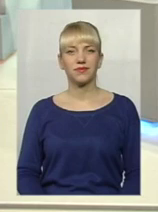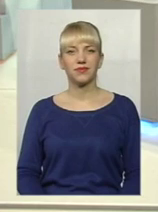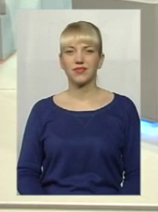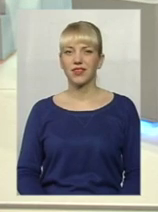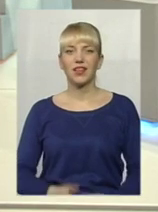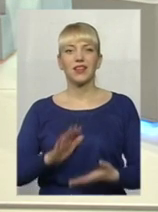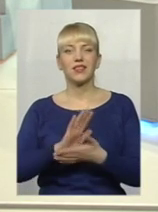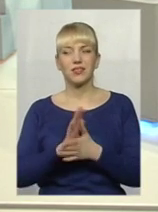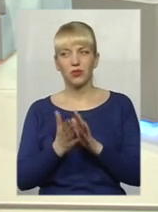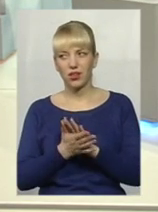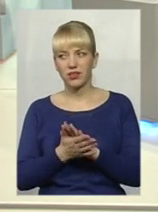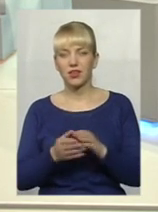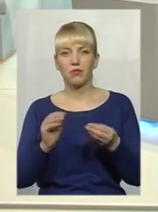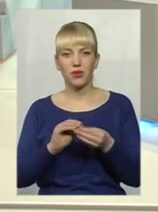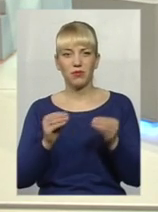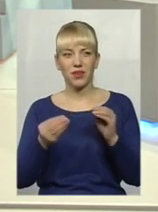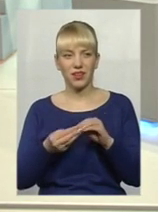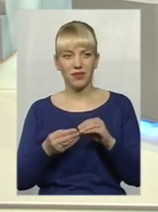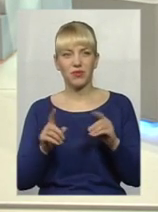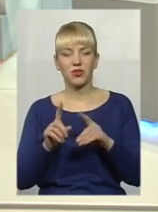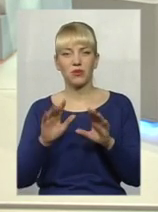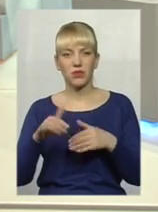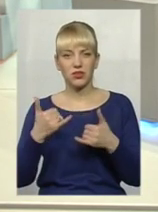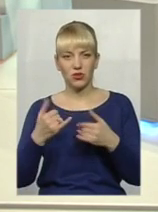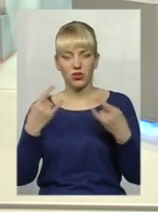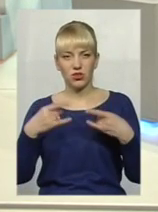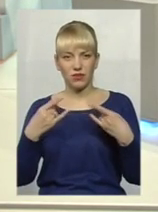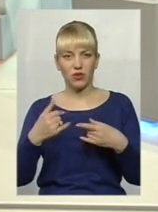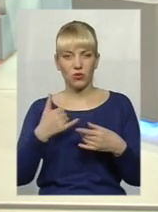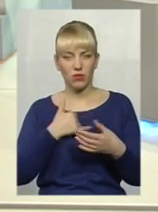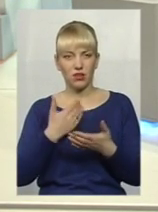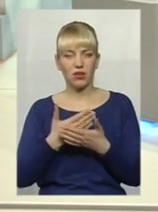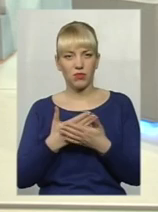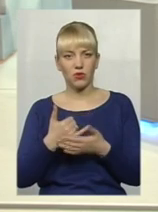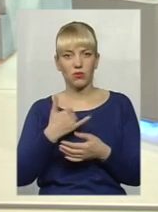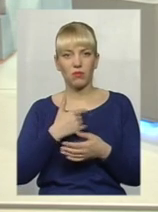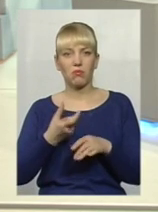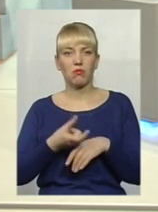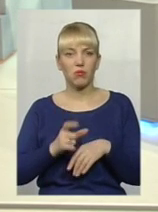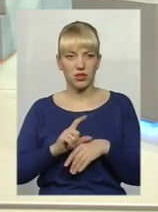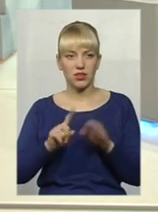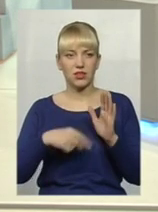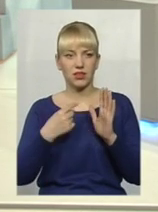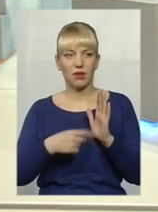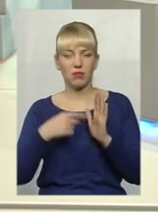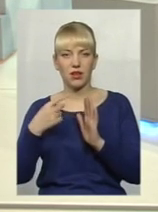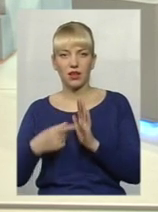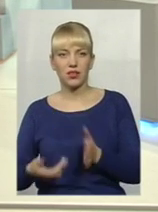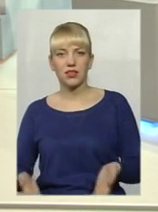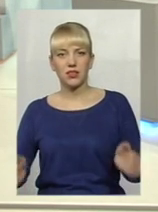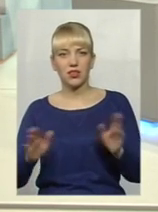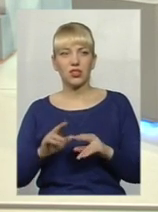Ситуація досить проблемна. Знаєте, після сьогоднішнього ефіру у мене, до прикладу, більше запитань, ніж відповідей